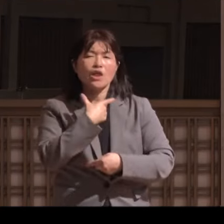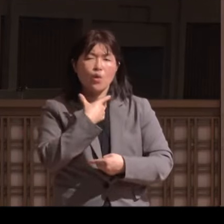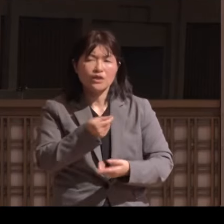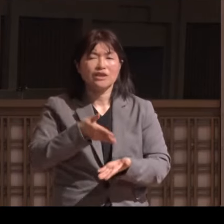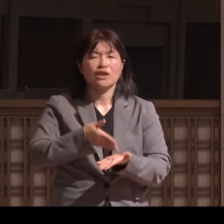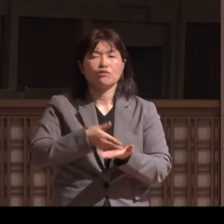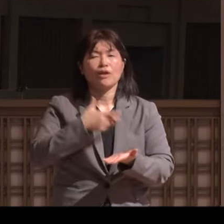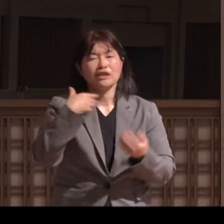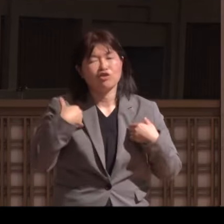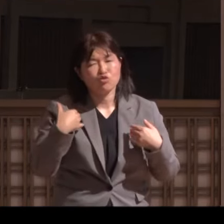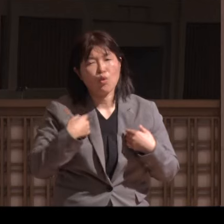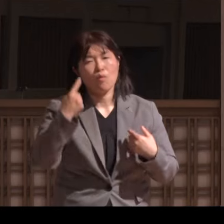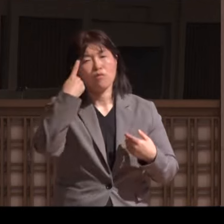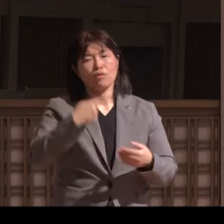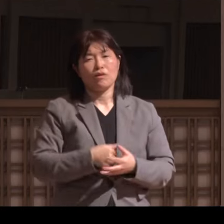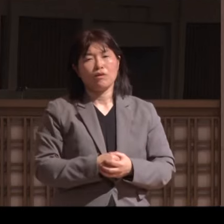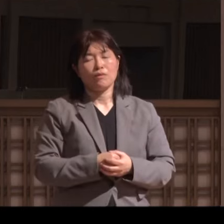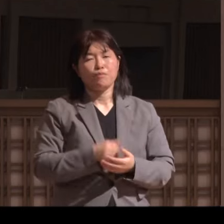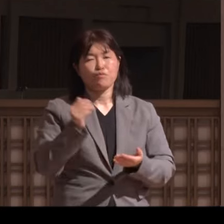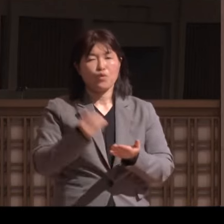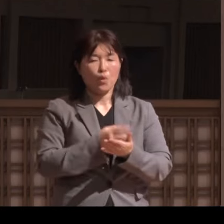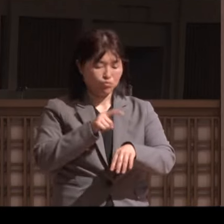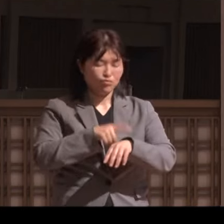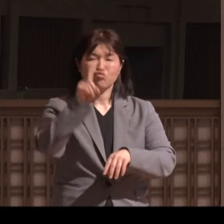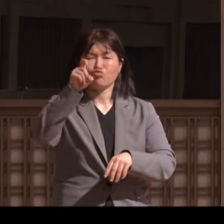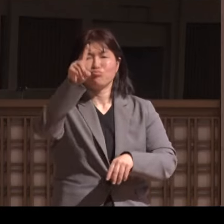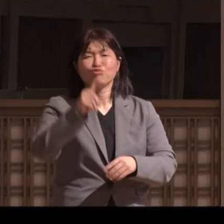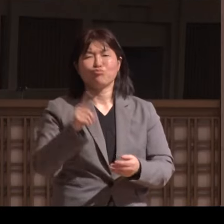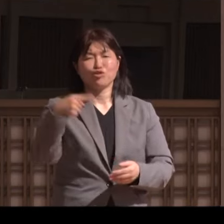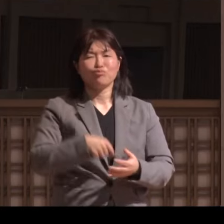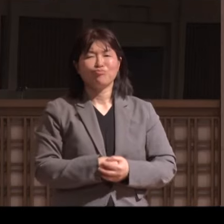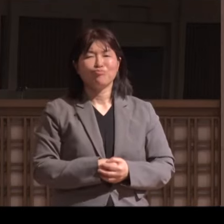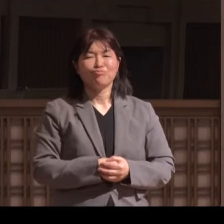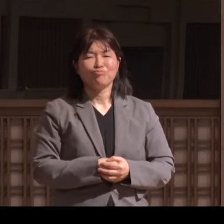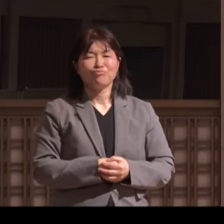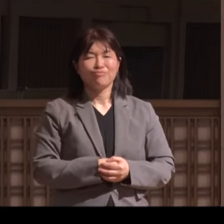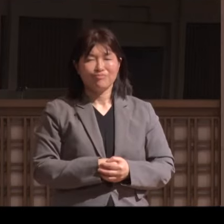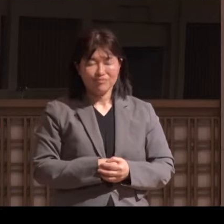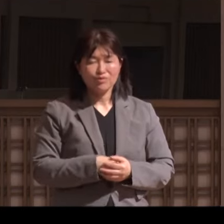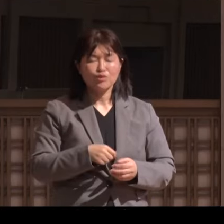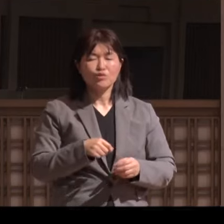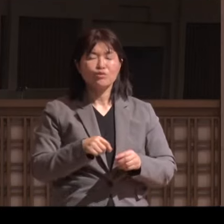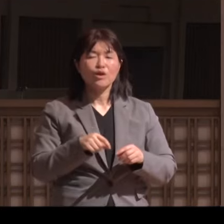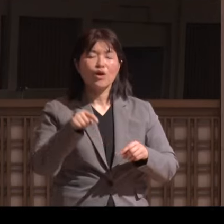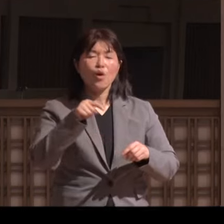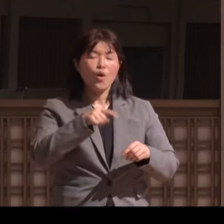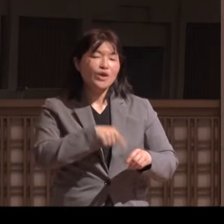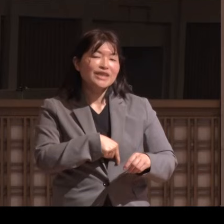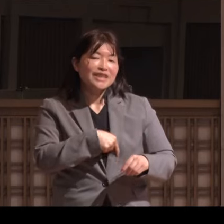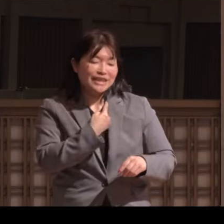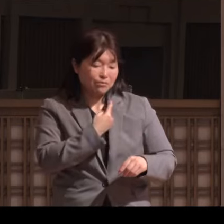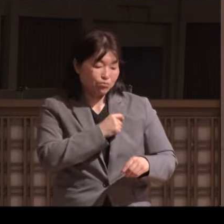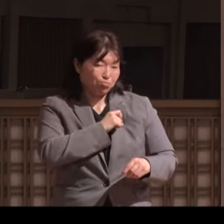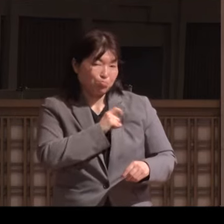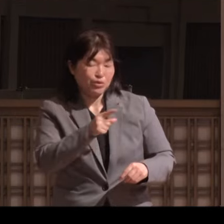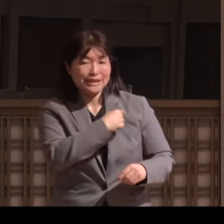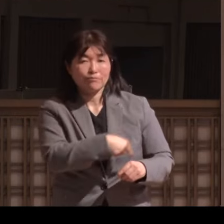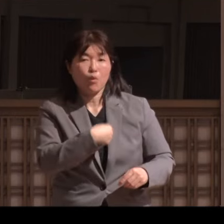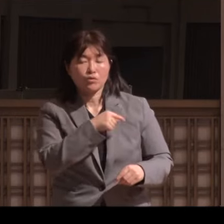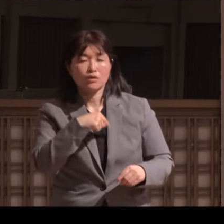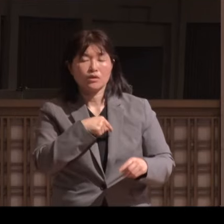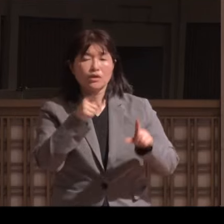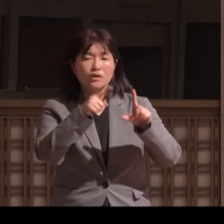がいいんじゃないかと思ったんですよ残り11分でね残り11分それがいいつまりこの自発的な思いっていうのをね